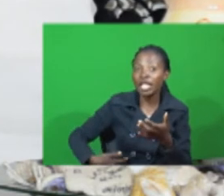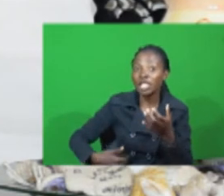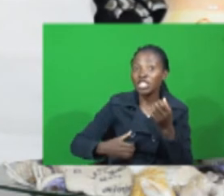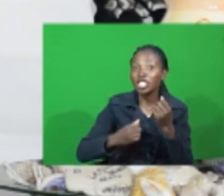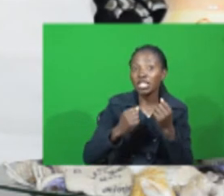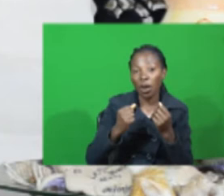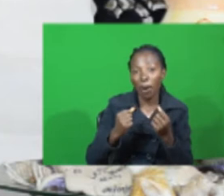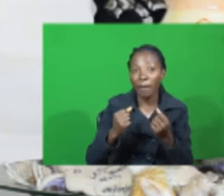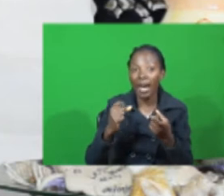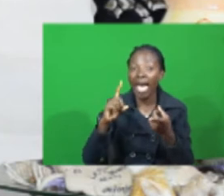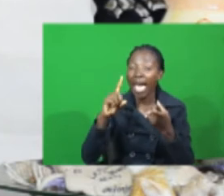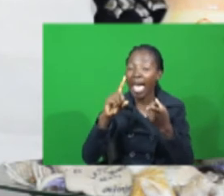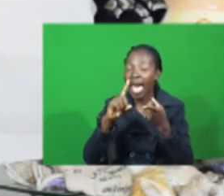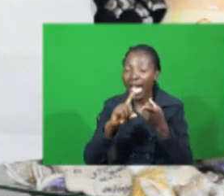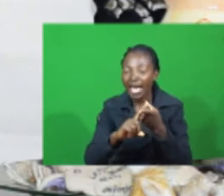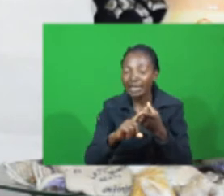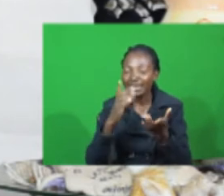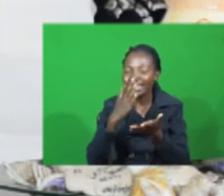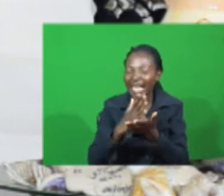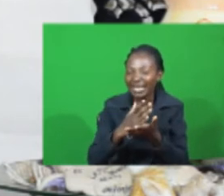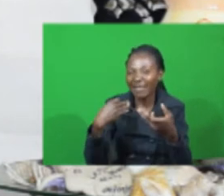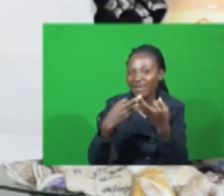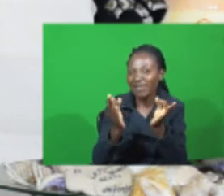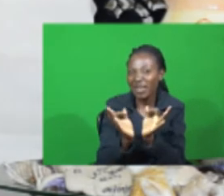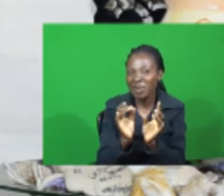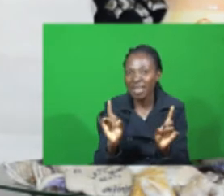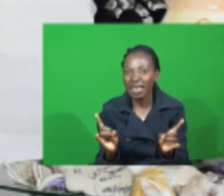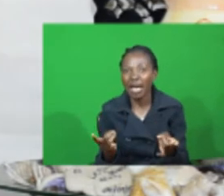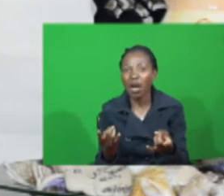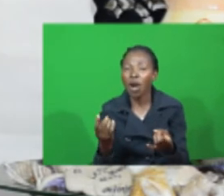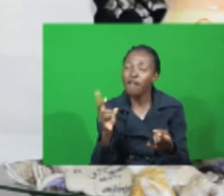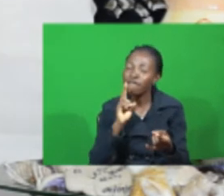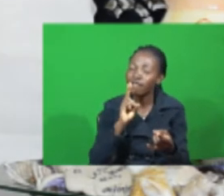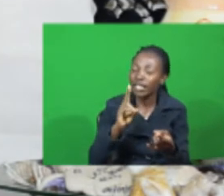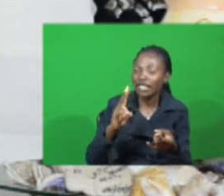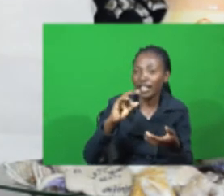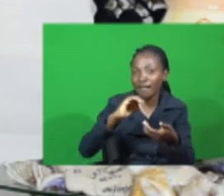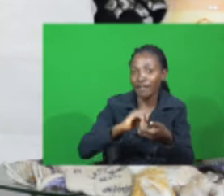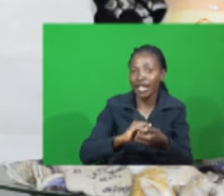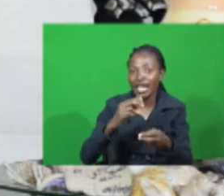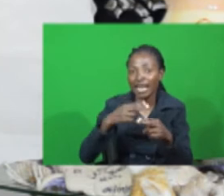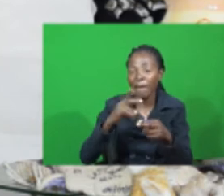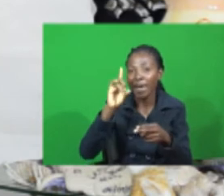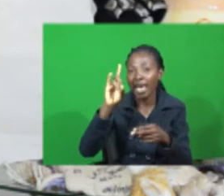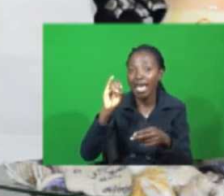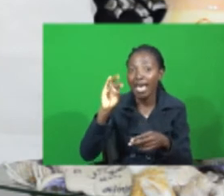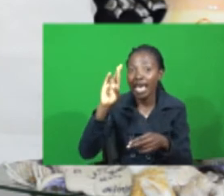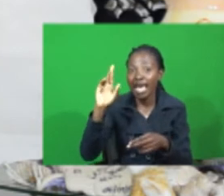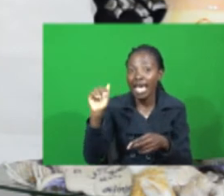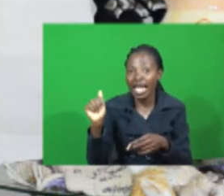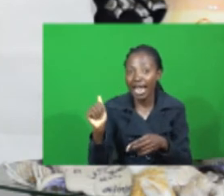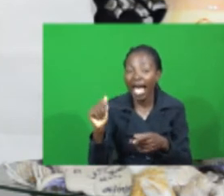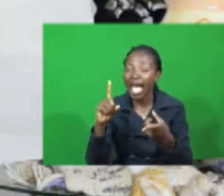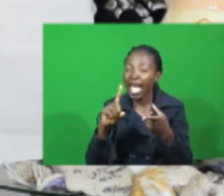Saka Bible rikutsanangura kutanga kwemhuri yake. Akaenda kushamwari yake yainzi Hira, ari ikoko